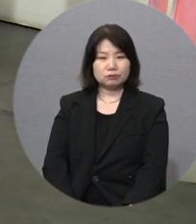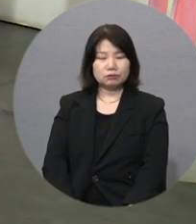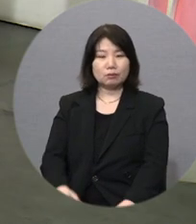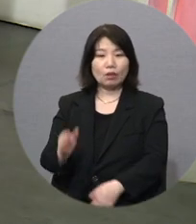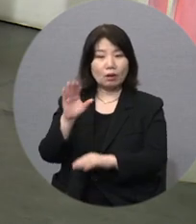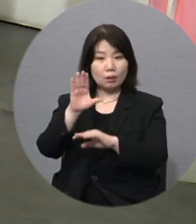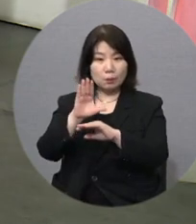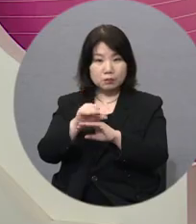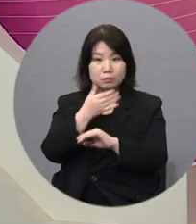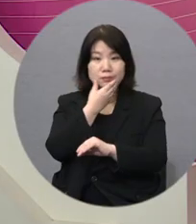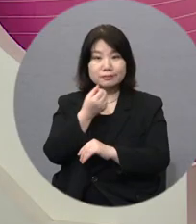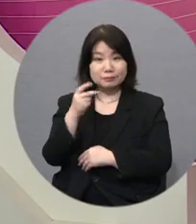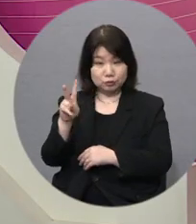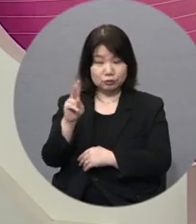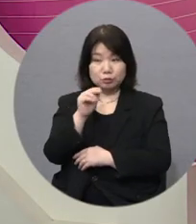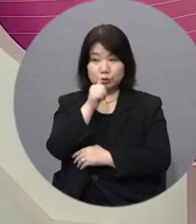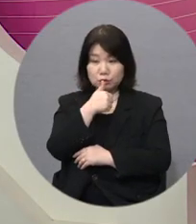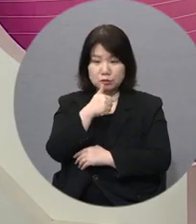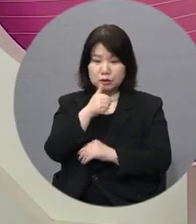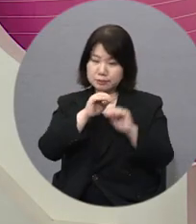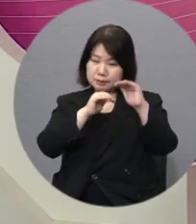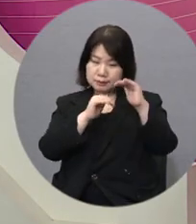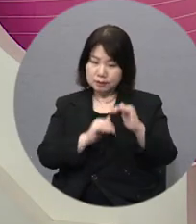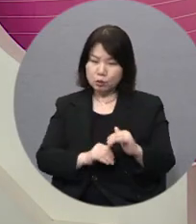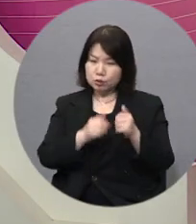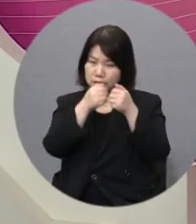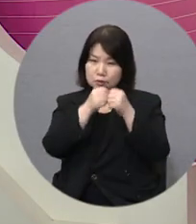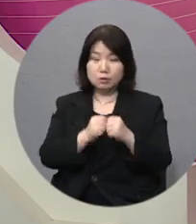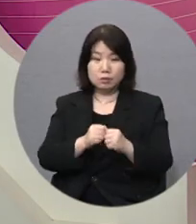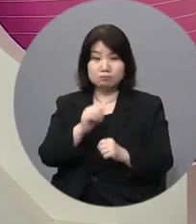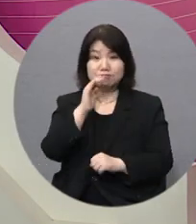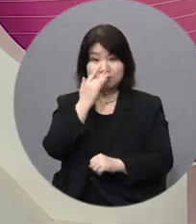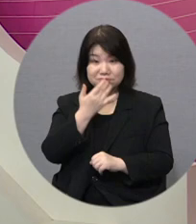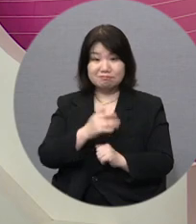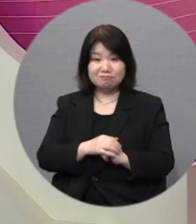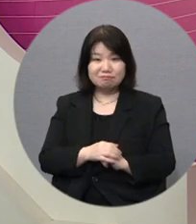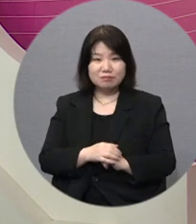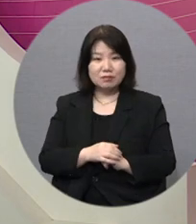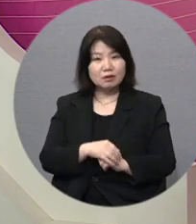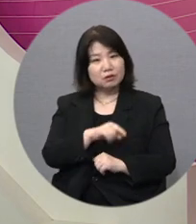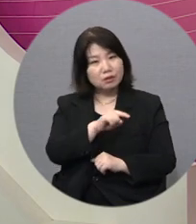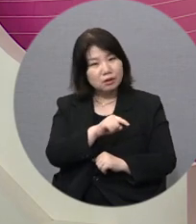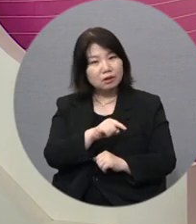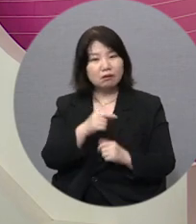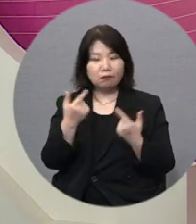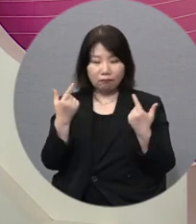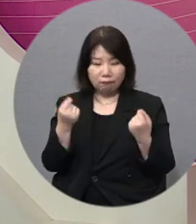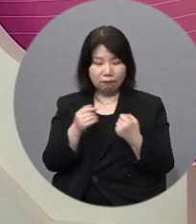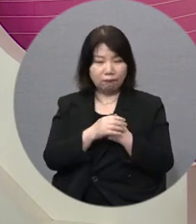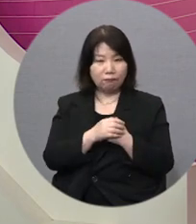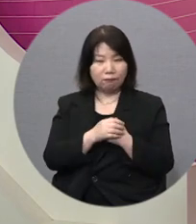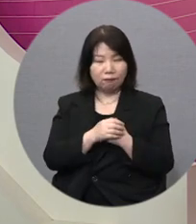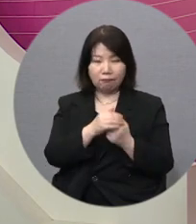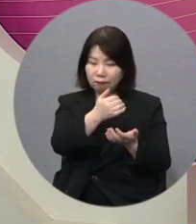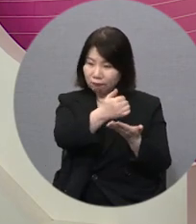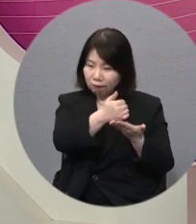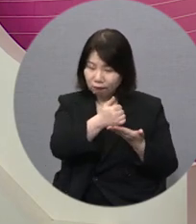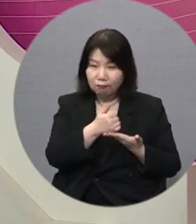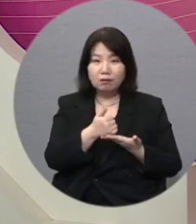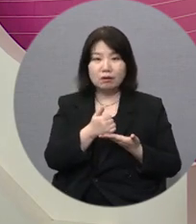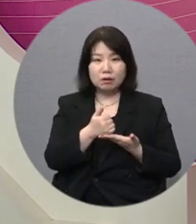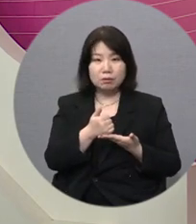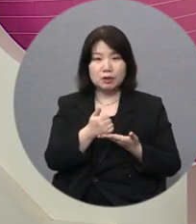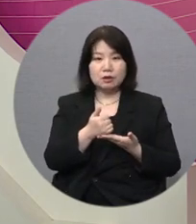방송으로 복지 tv 진행을 하지만요 내용들은 서수한 거 모르거든요 그래서 이렇게 또 요런 특집 방송에 이런 기한 분들이 나오셔